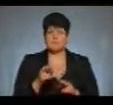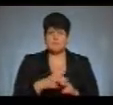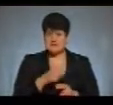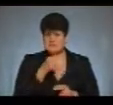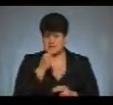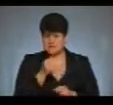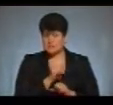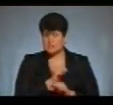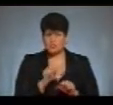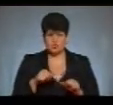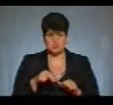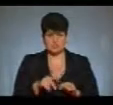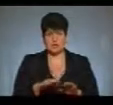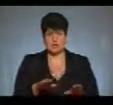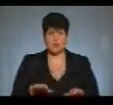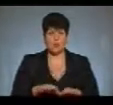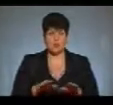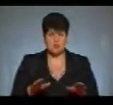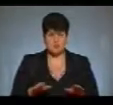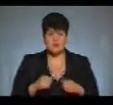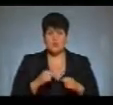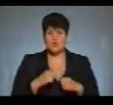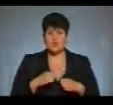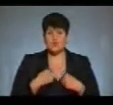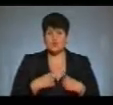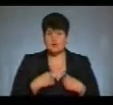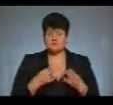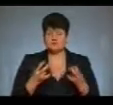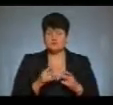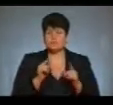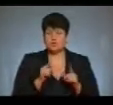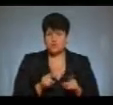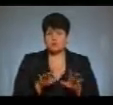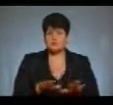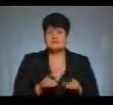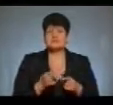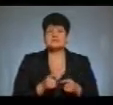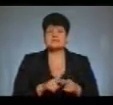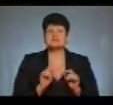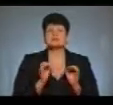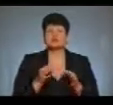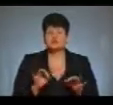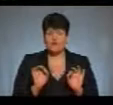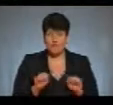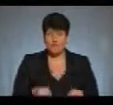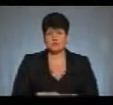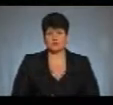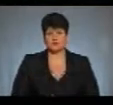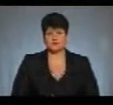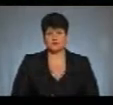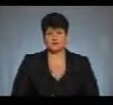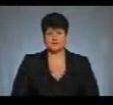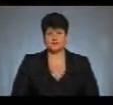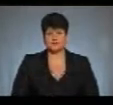йти купатися. І купатись потрібно в такому місці, де це дозволено. Також діти побачили, як